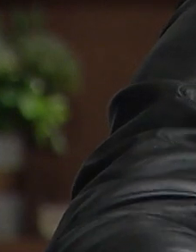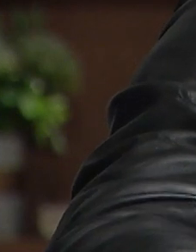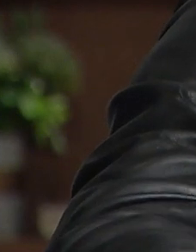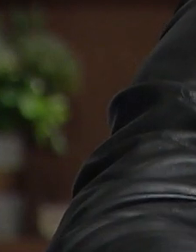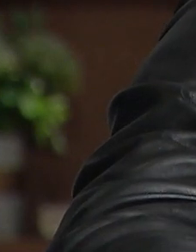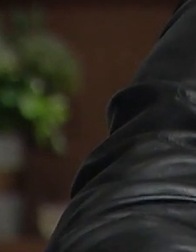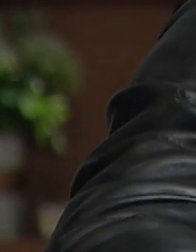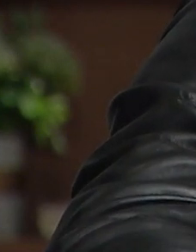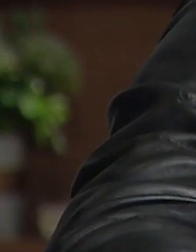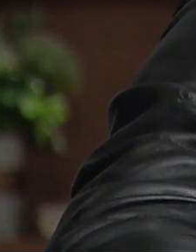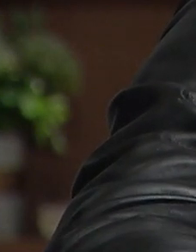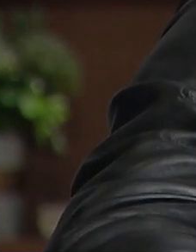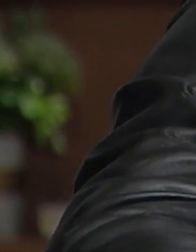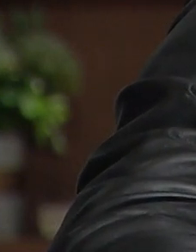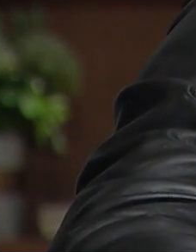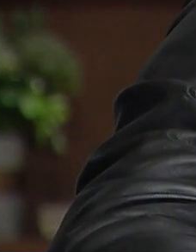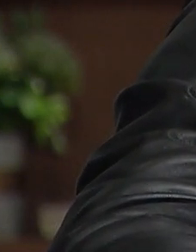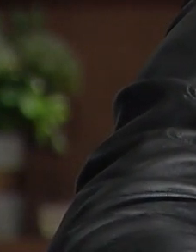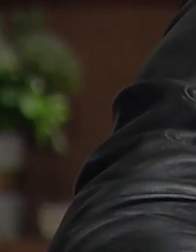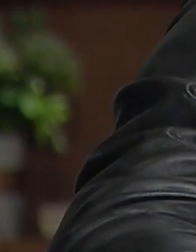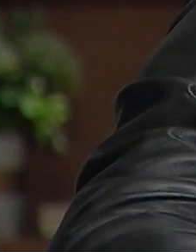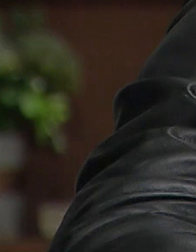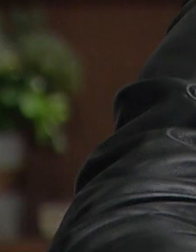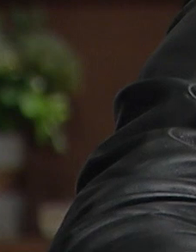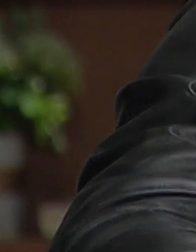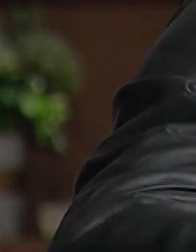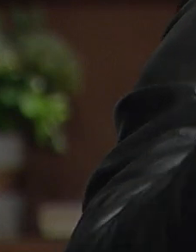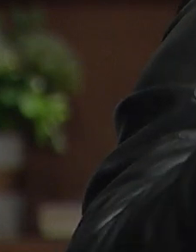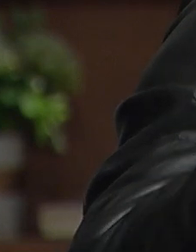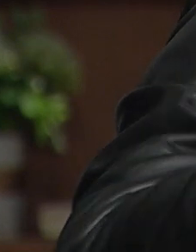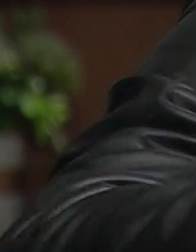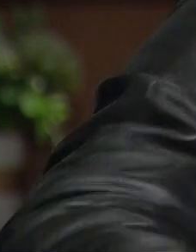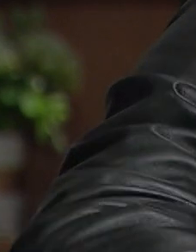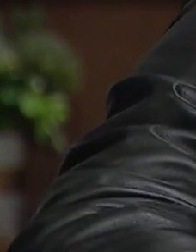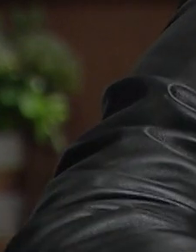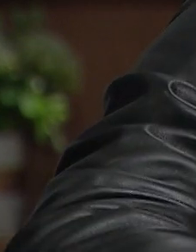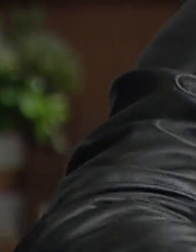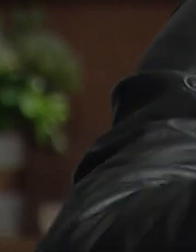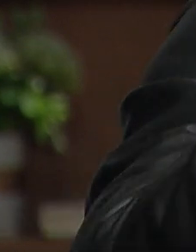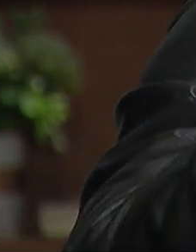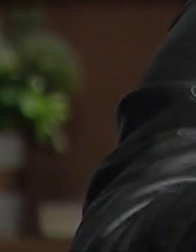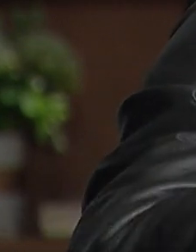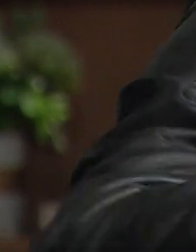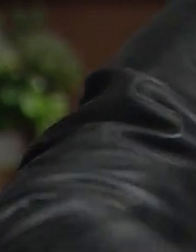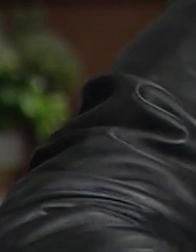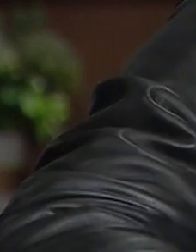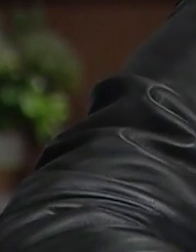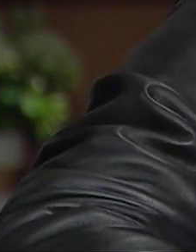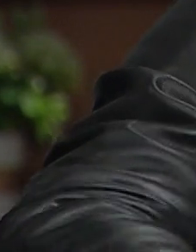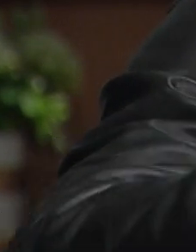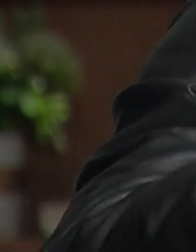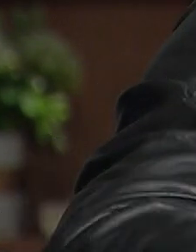مثلما هو وطن كل مصري ومصرية فيه عشت وحاربت من أجله ودافعت عن